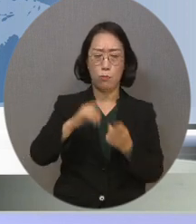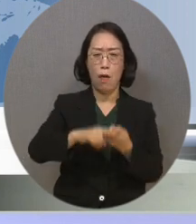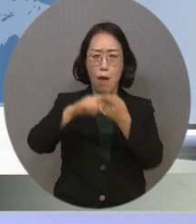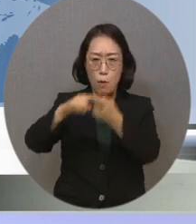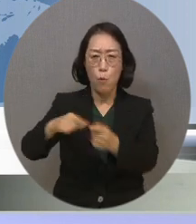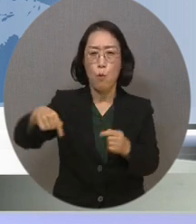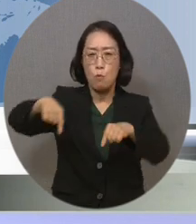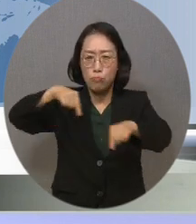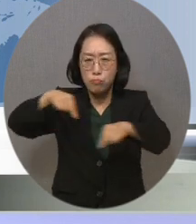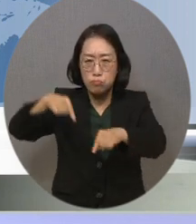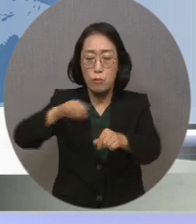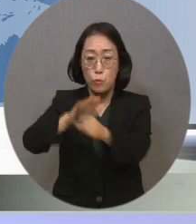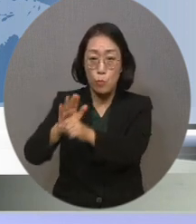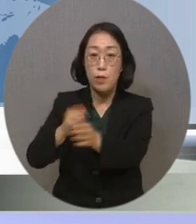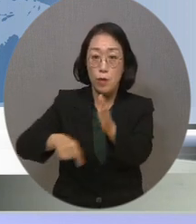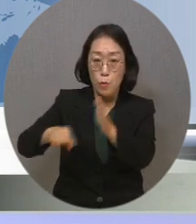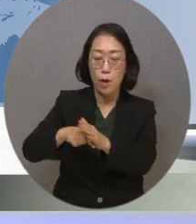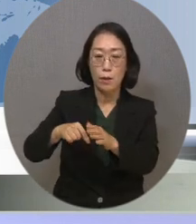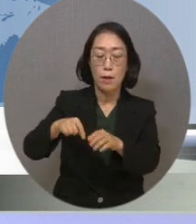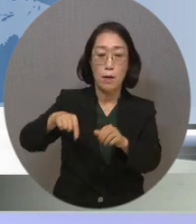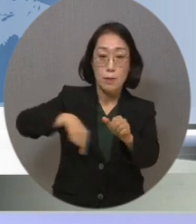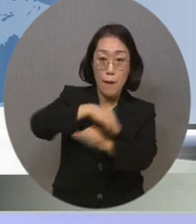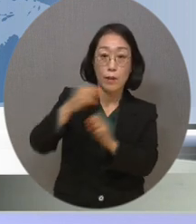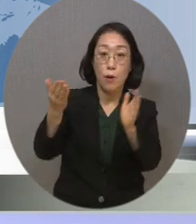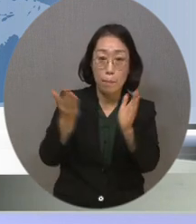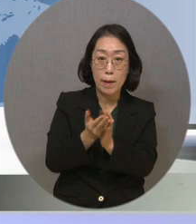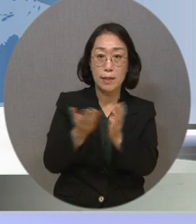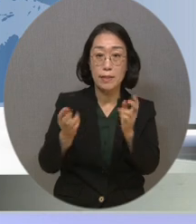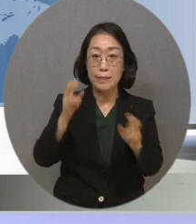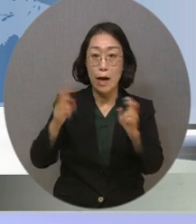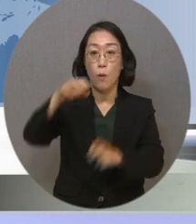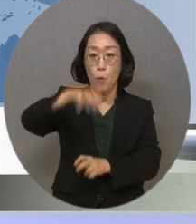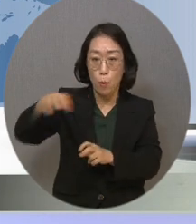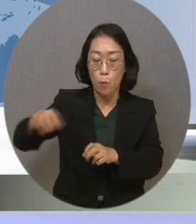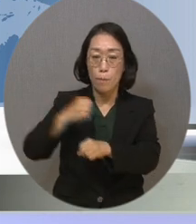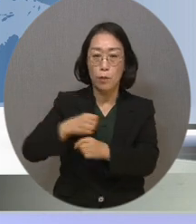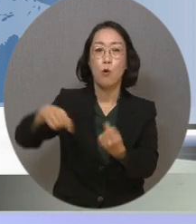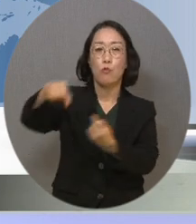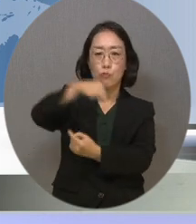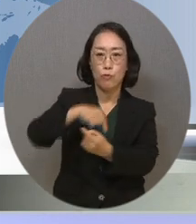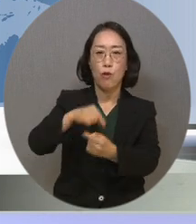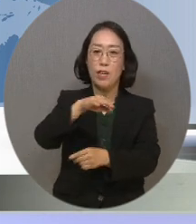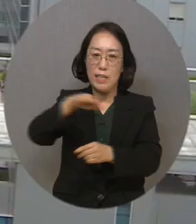사항과 장애인 특화사업장 설치 운영 기준 등에 대한 내용이 담겼습니다.